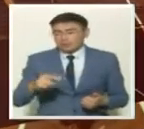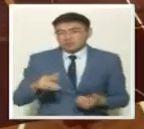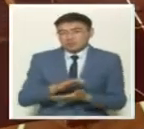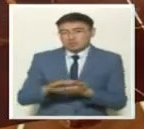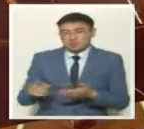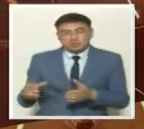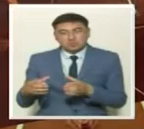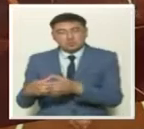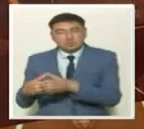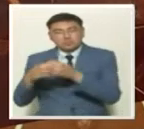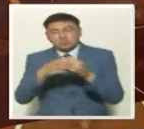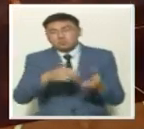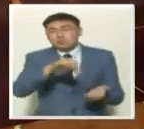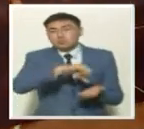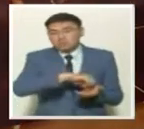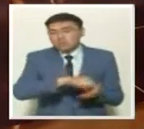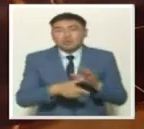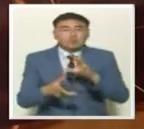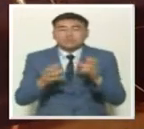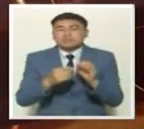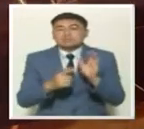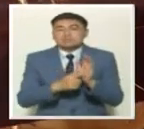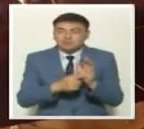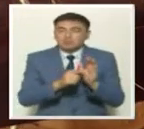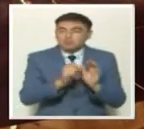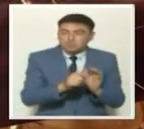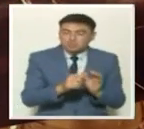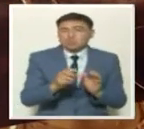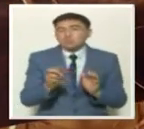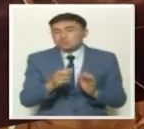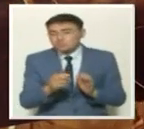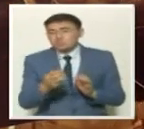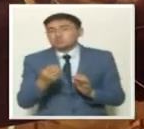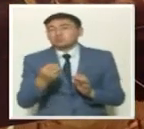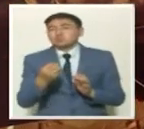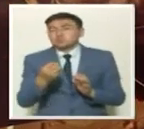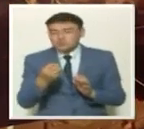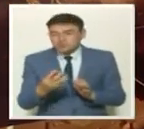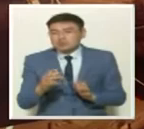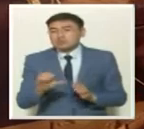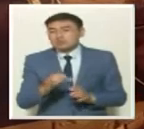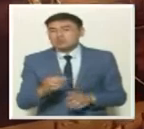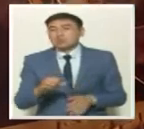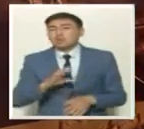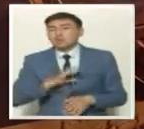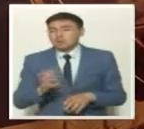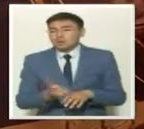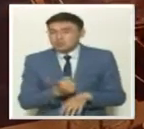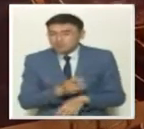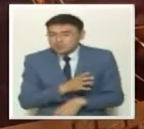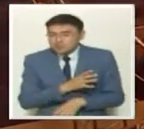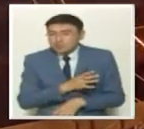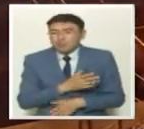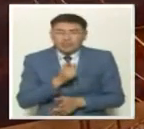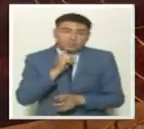В составе сборной Казахстана они завоевали по 7 золотых и бронзовых и 4 серебряных медалей. Чемпионат проходил среди юниоров, молодежи